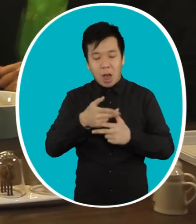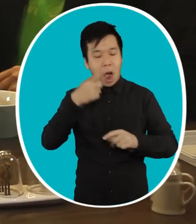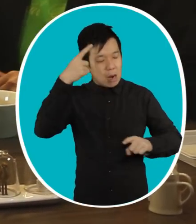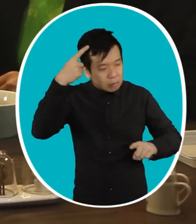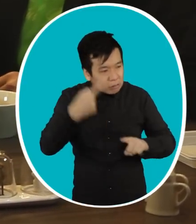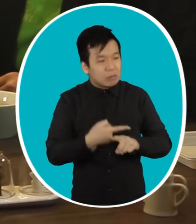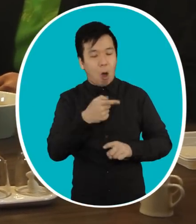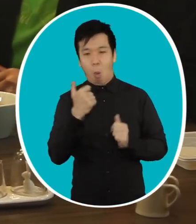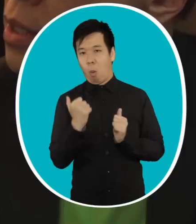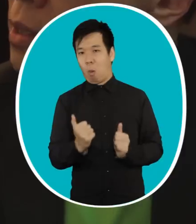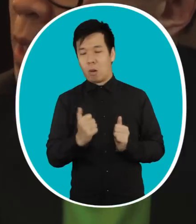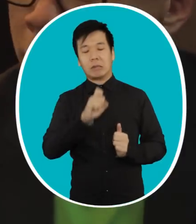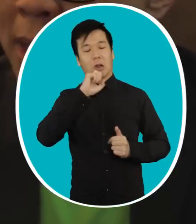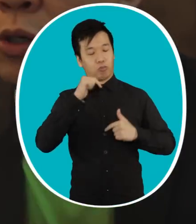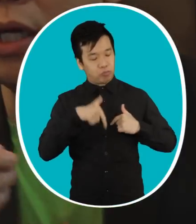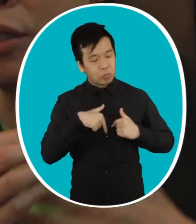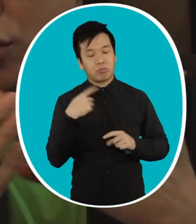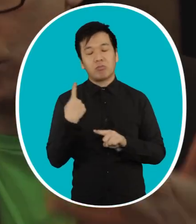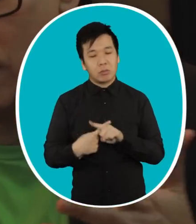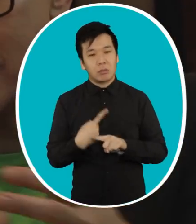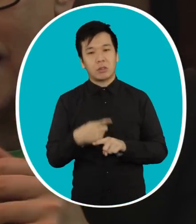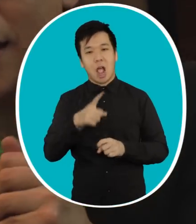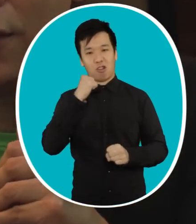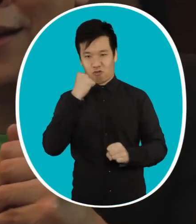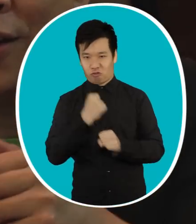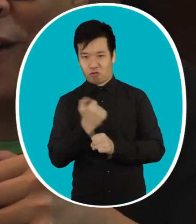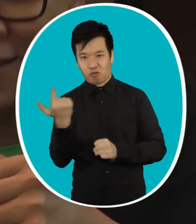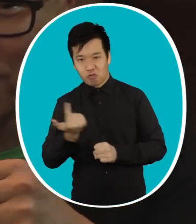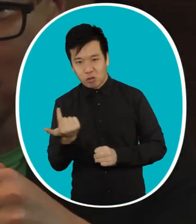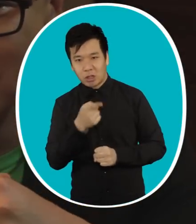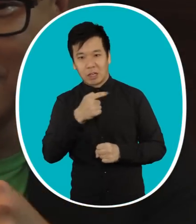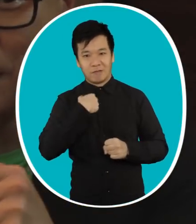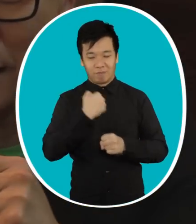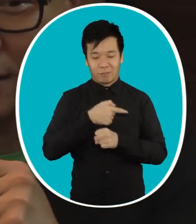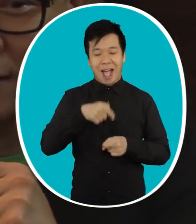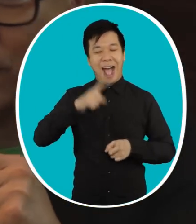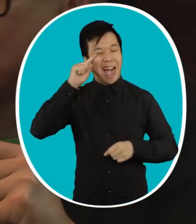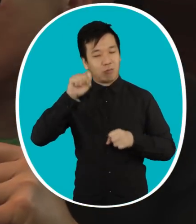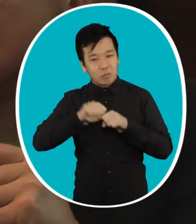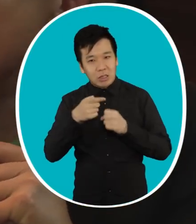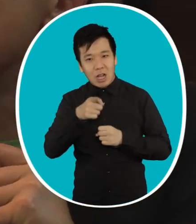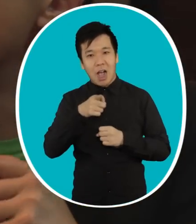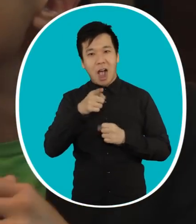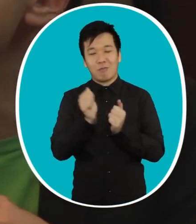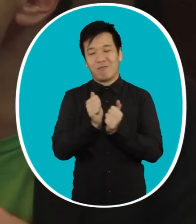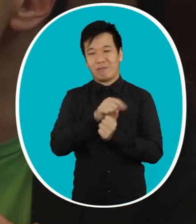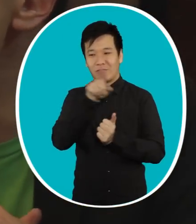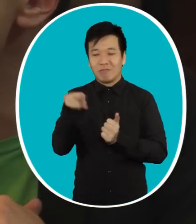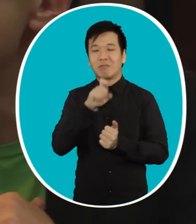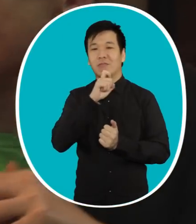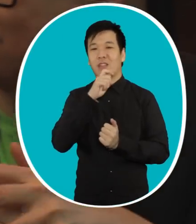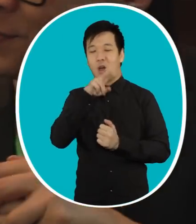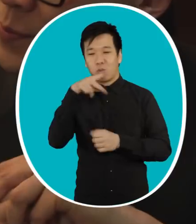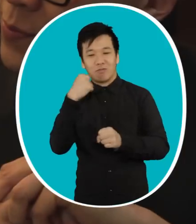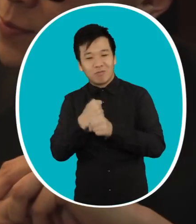咧，真係唔錯嘅，好有心。同埋佢做多啲咧，我哋呢個行業咧，啲朋友咧揾工又易啲啦，係咪有啲選擇